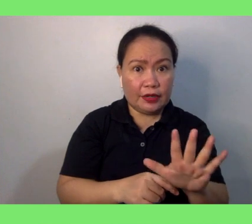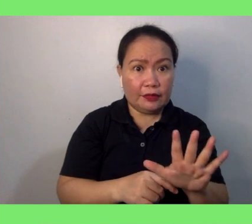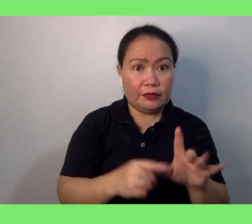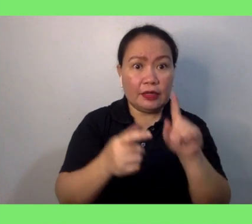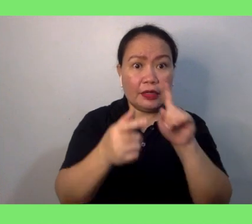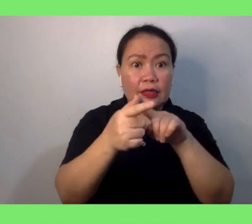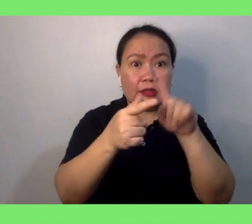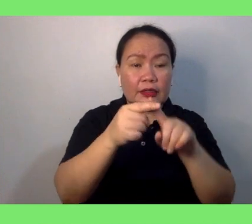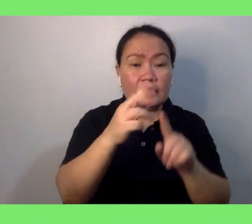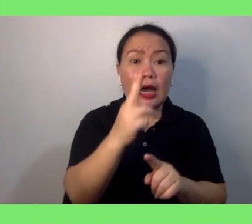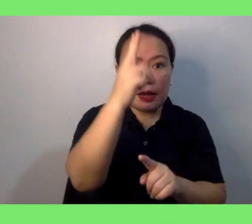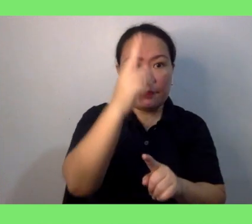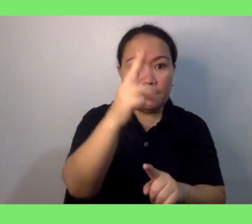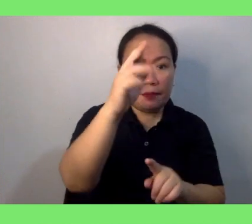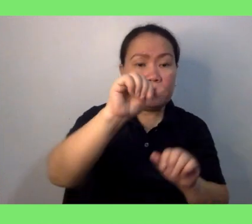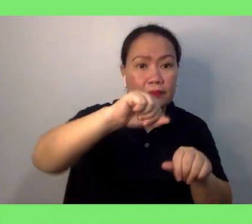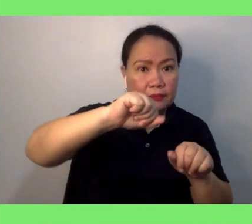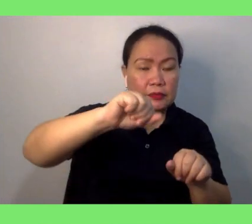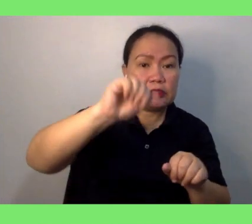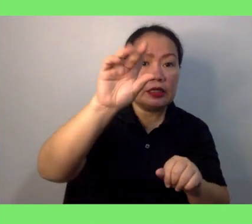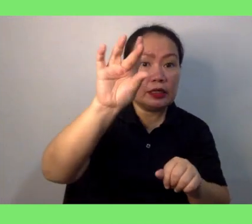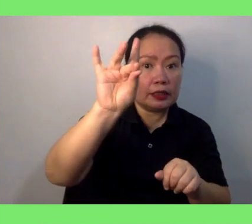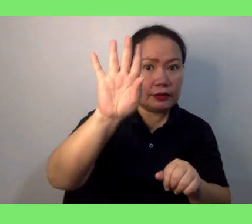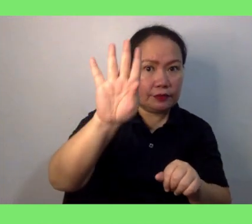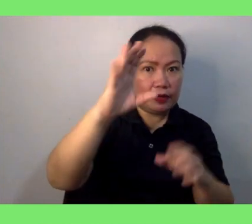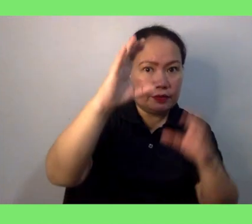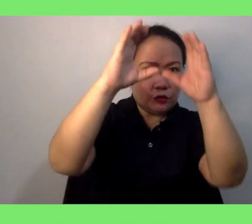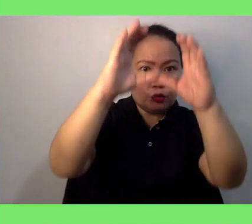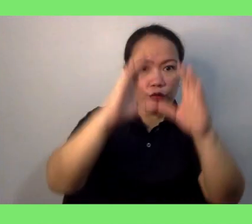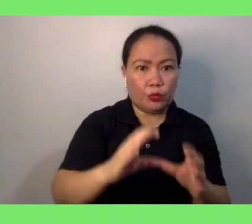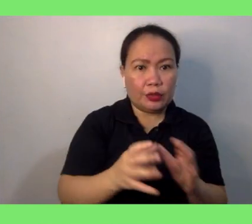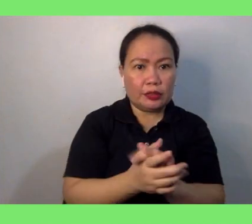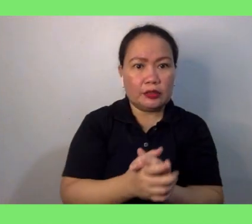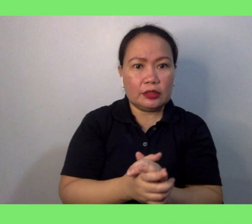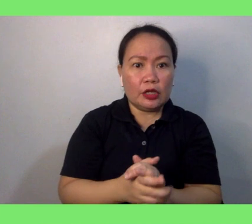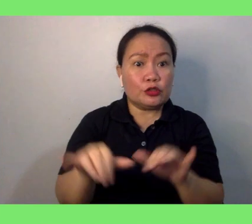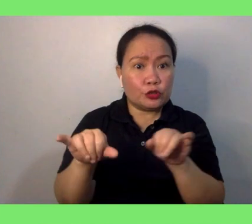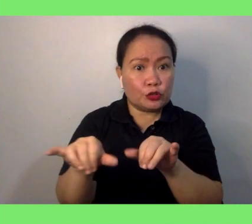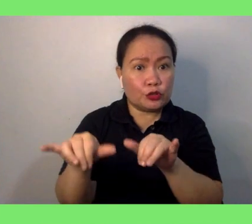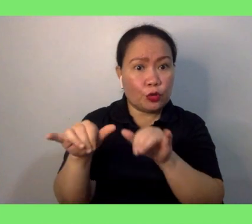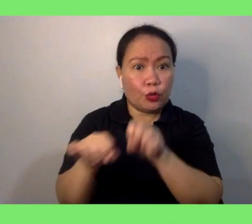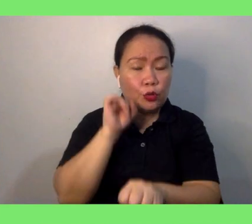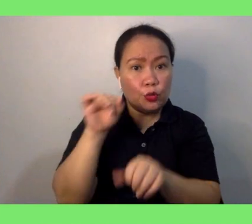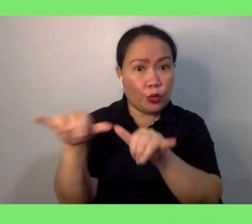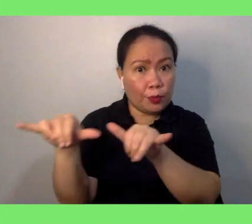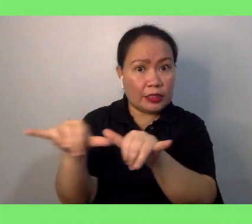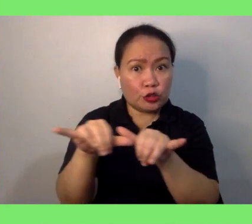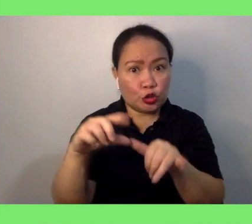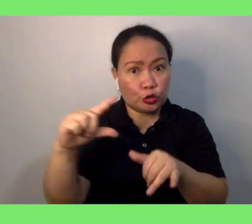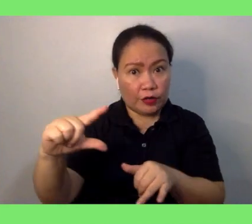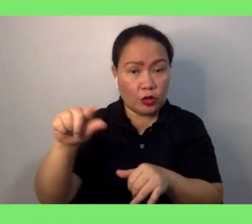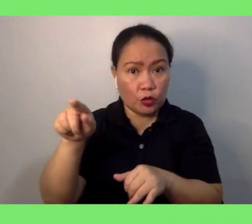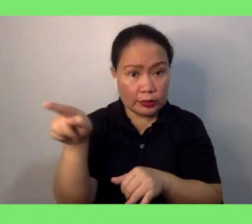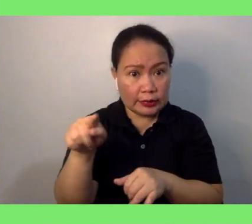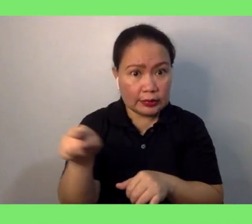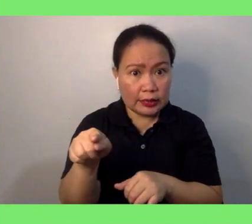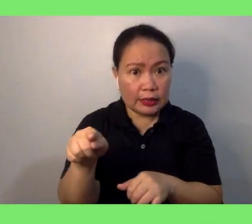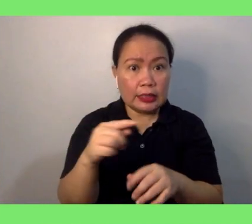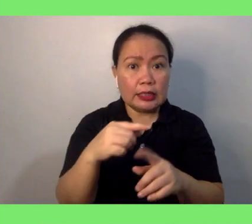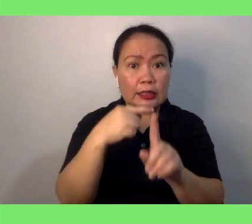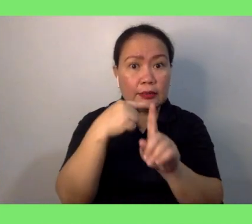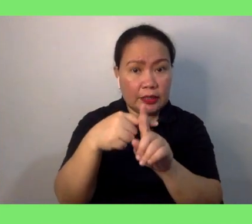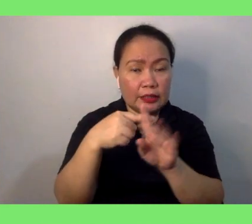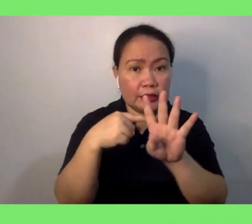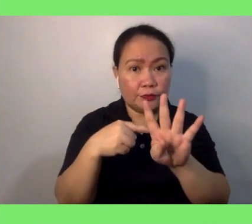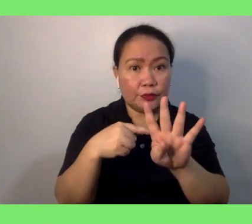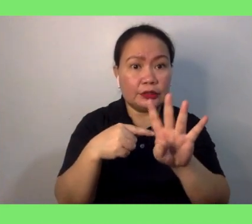Pag in-add daw natin ito, dapat kapareho niyan. So, ito siya. The measure of angle Z plus 47 is